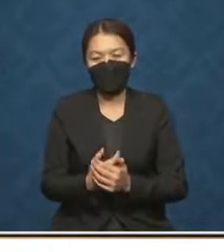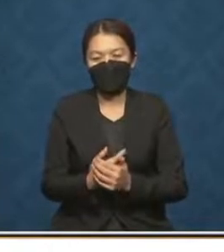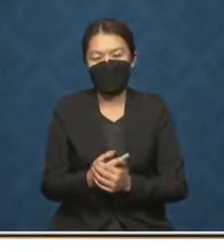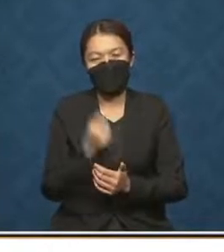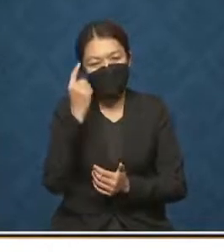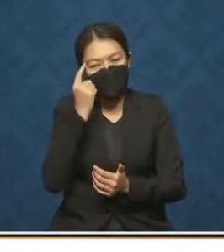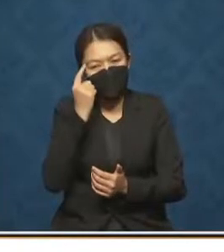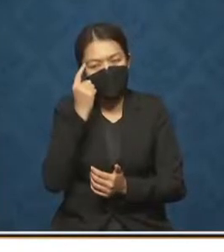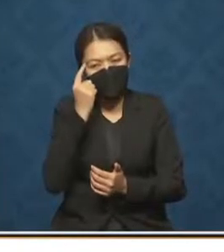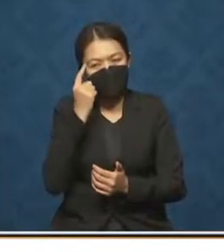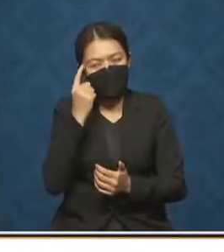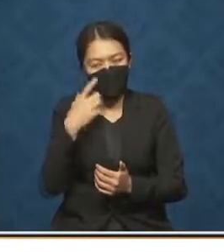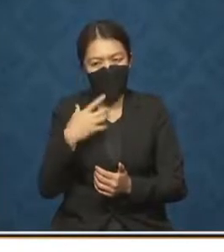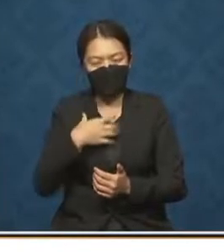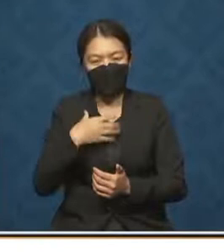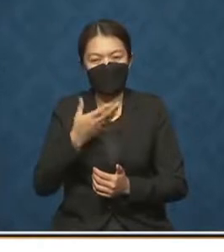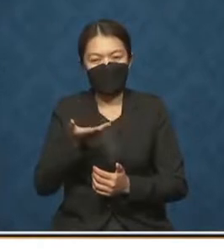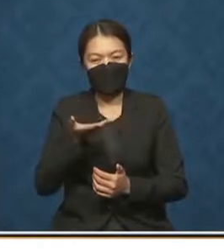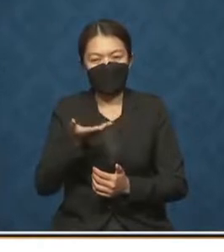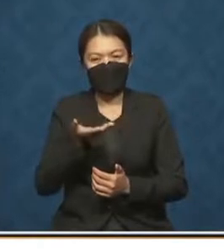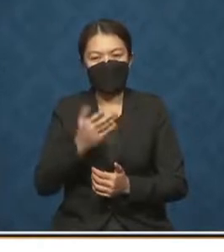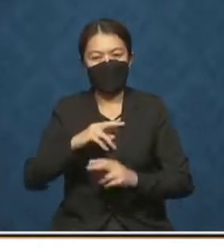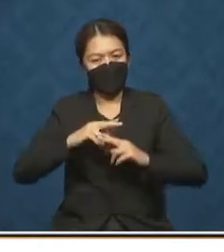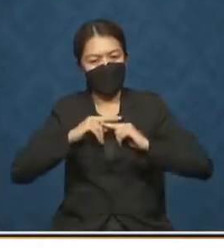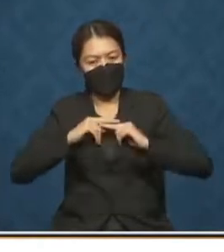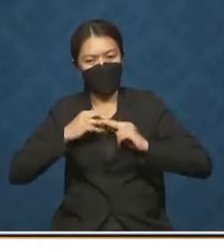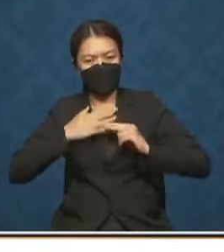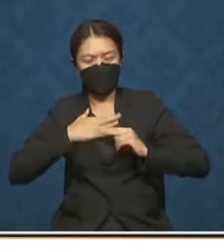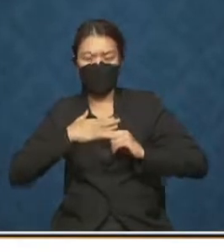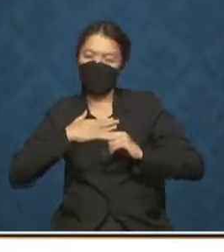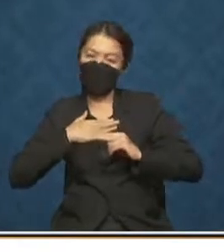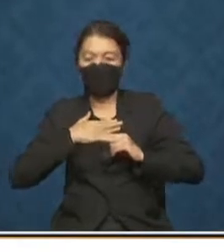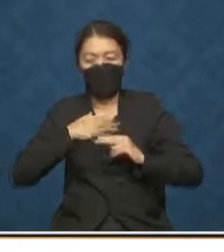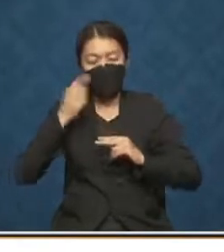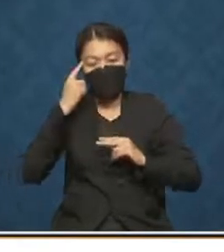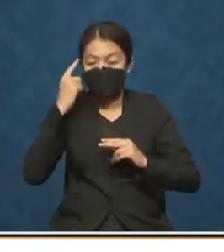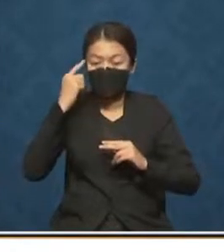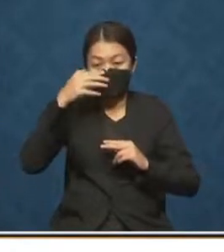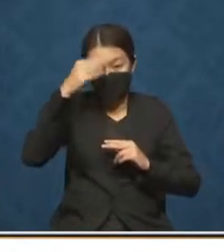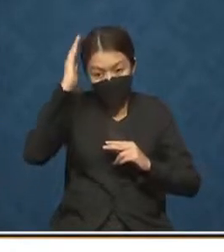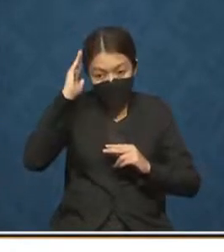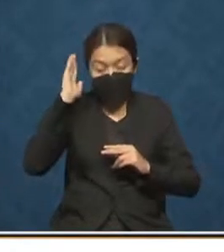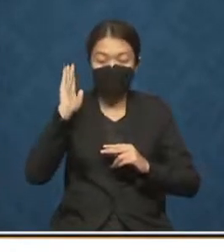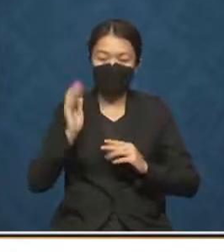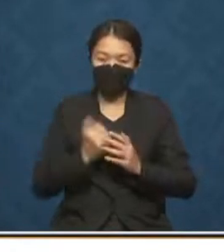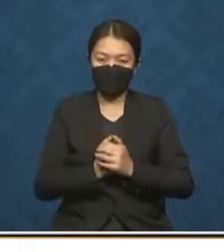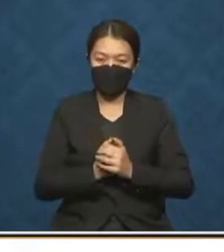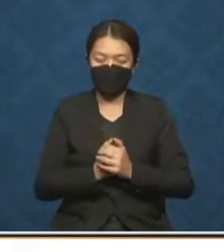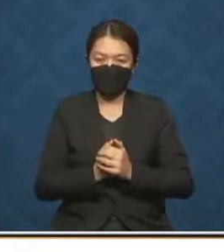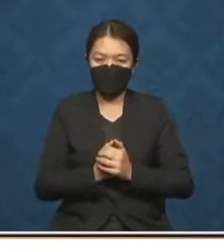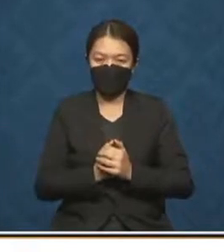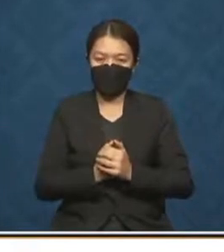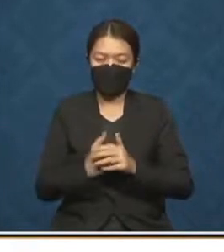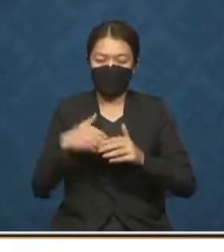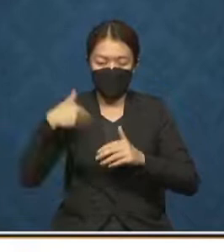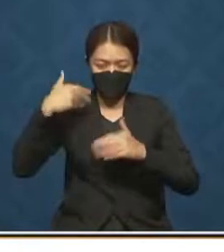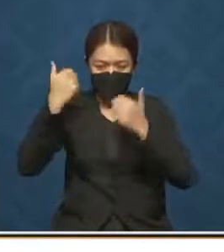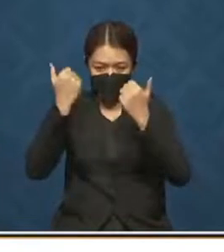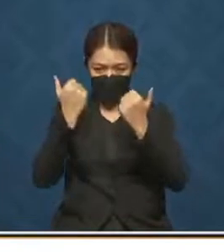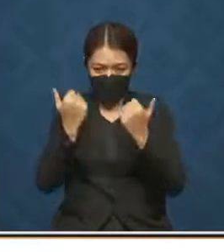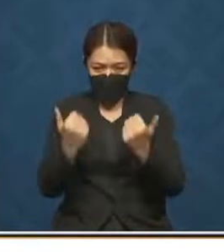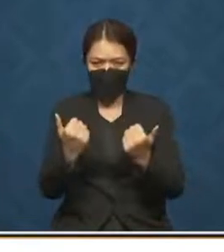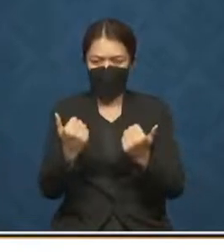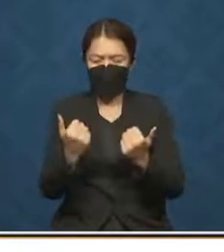ดธรธานทกบรบครัเอาตัวลอดไปวัน ๆ หนึ่งจนกตั้งถึงวนนี้เนี่ย